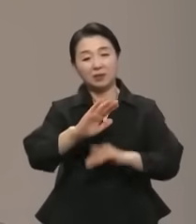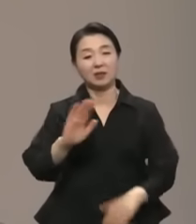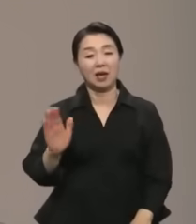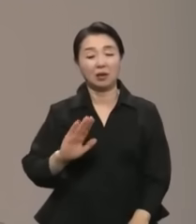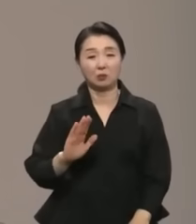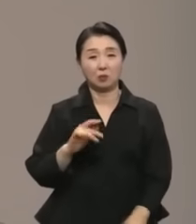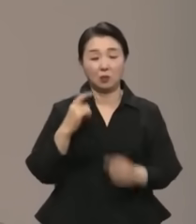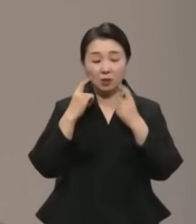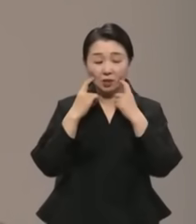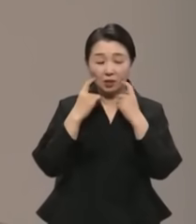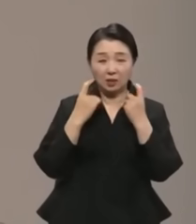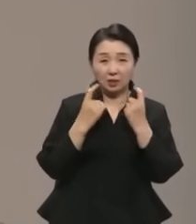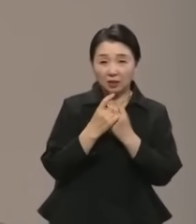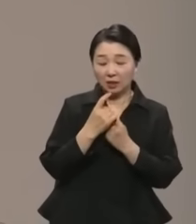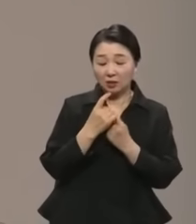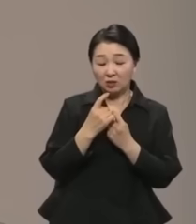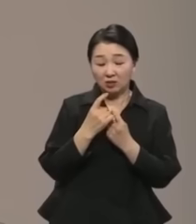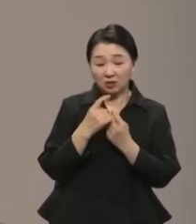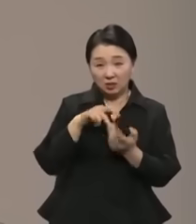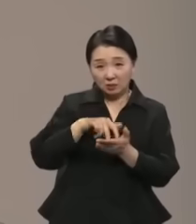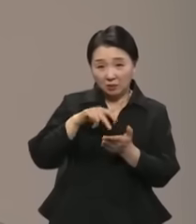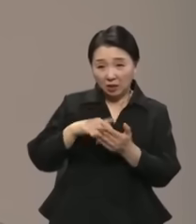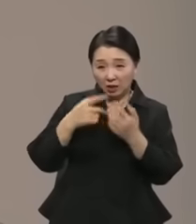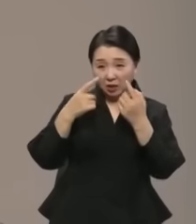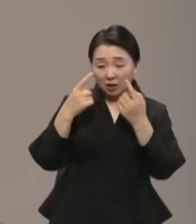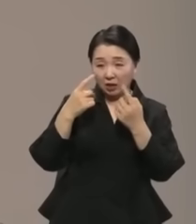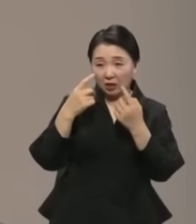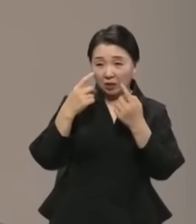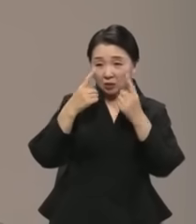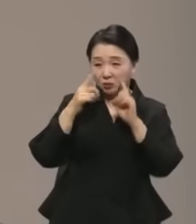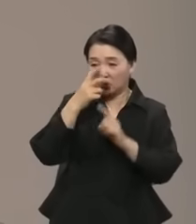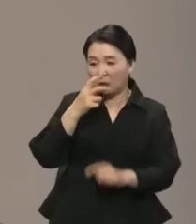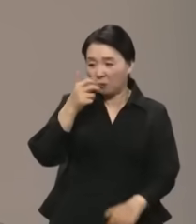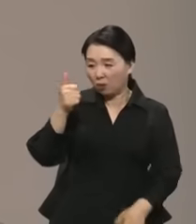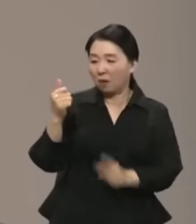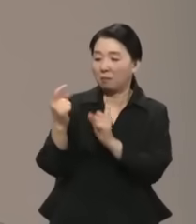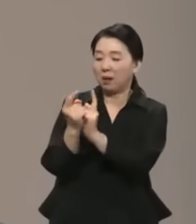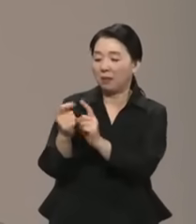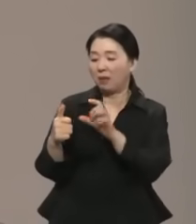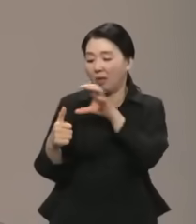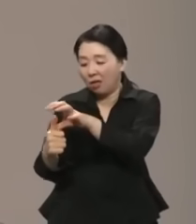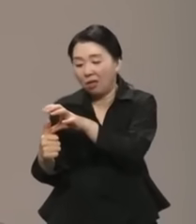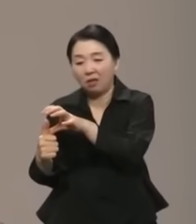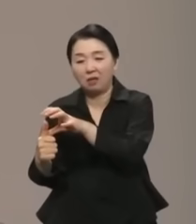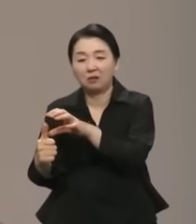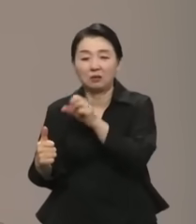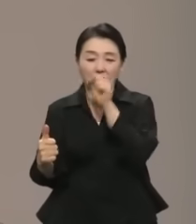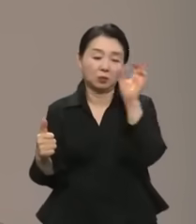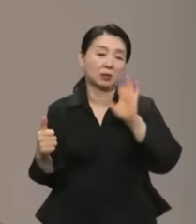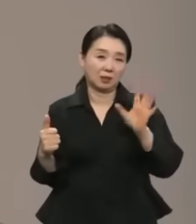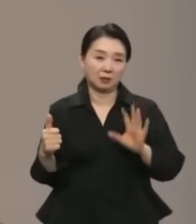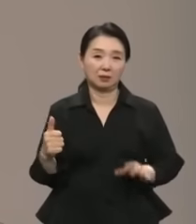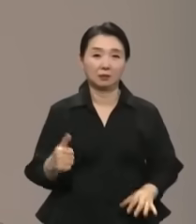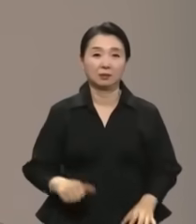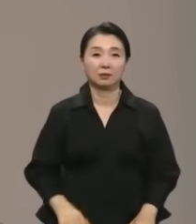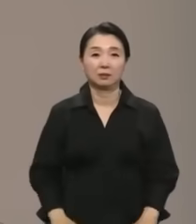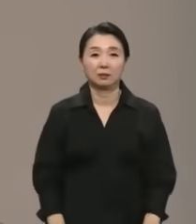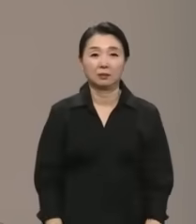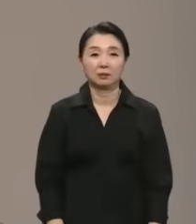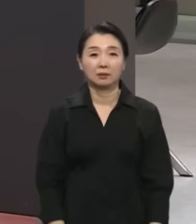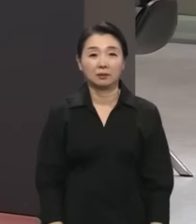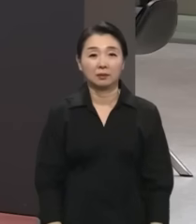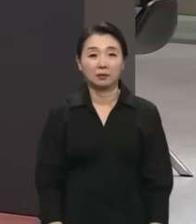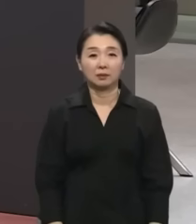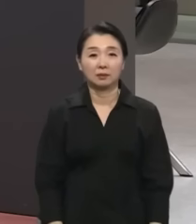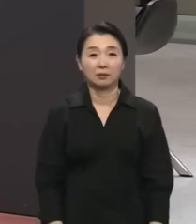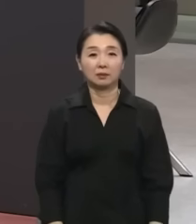감독관을 찾아가서 뭔가 압력을 행사하는 그런 시위를 한다던가 이런 것들이 굉장히 부적절한 행위였다고 보여집니다 이번